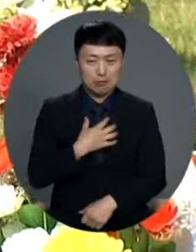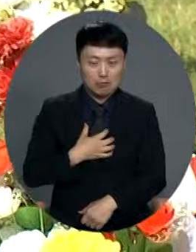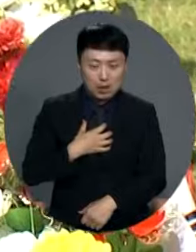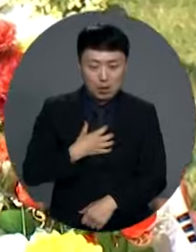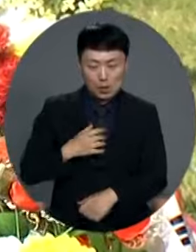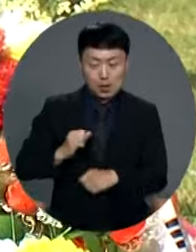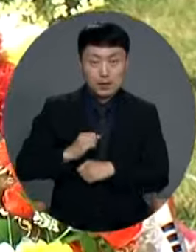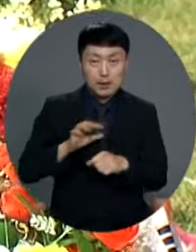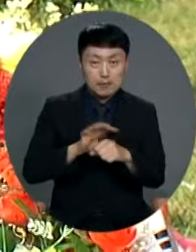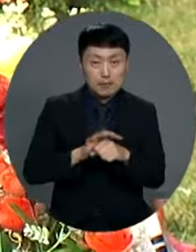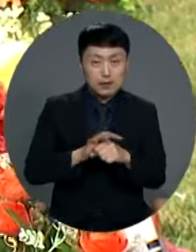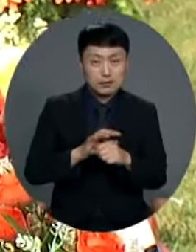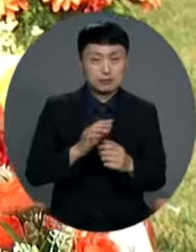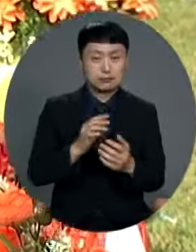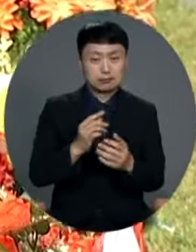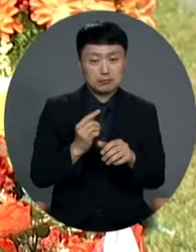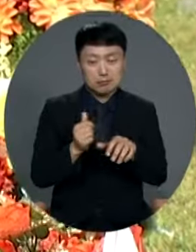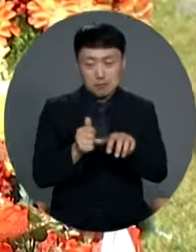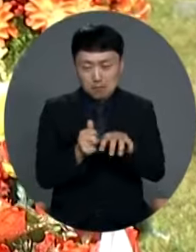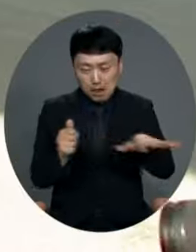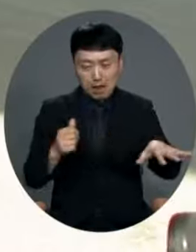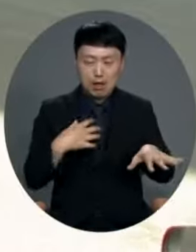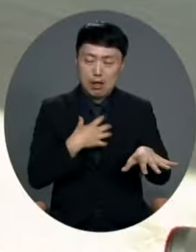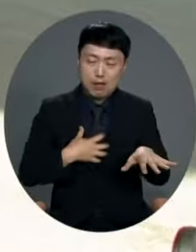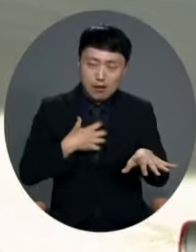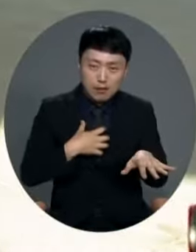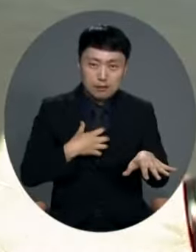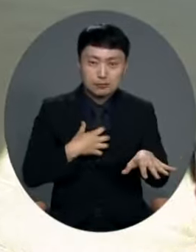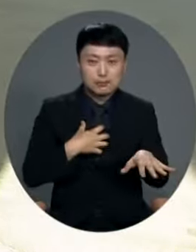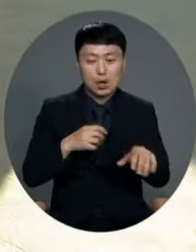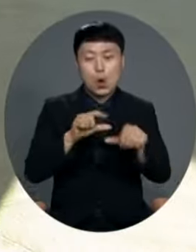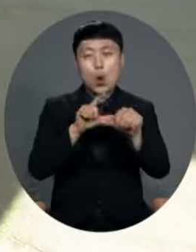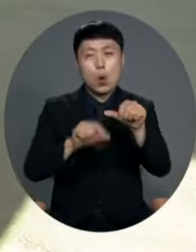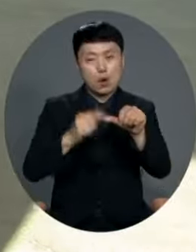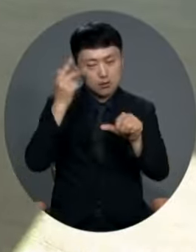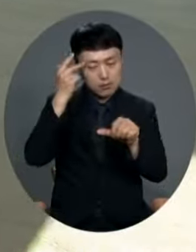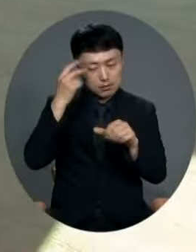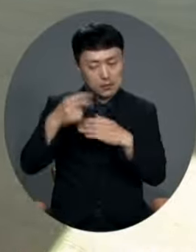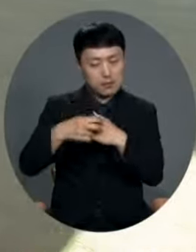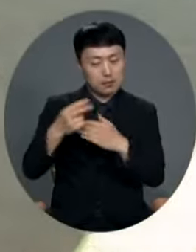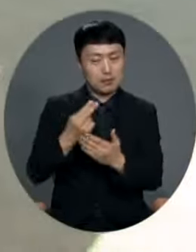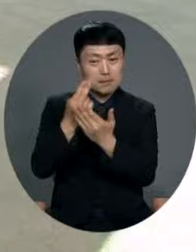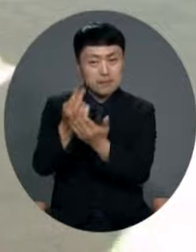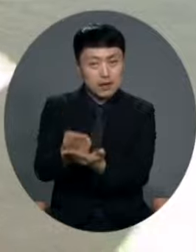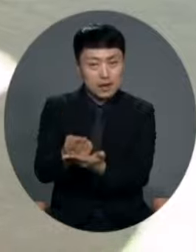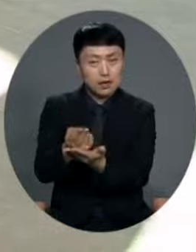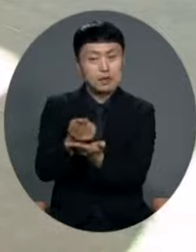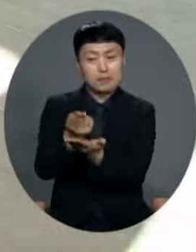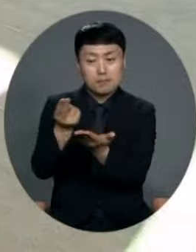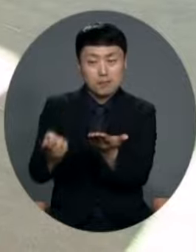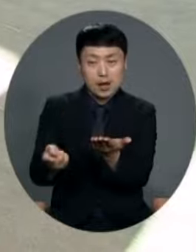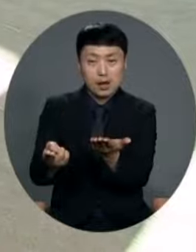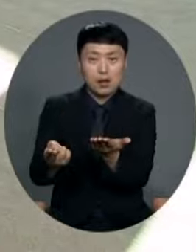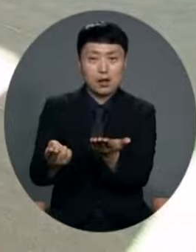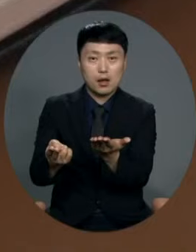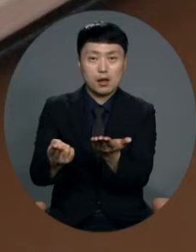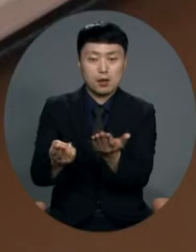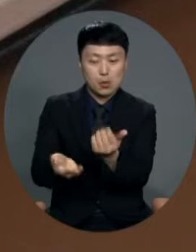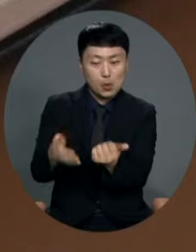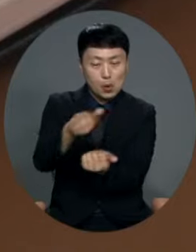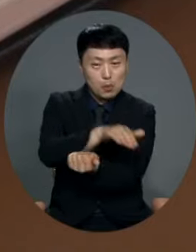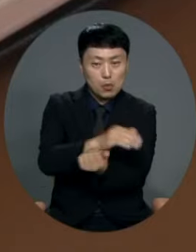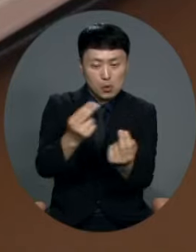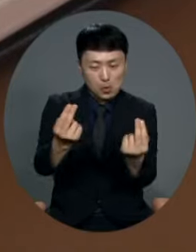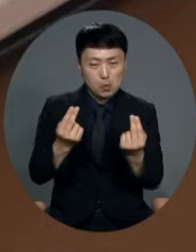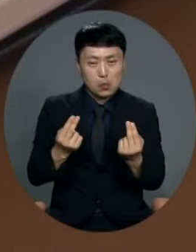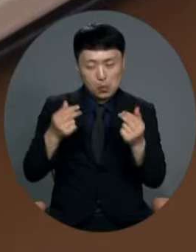따돌림을 받고 있다며 고통을 호소하다 지난달 정신과 병 태어나자마자 묘소와 사고